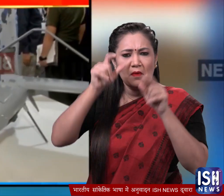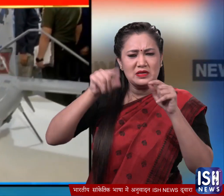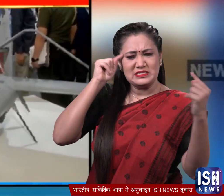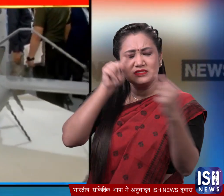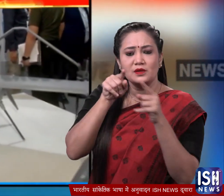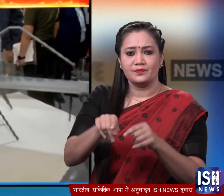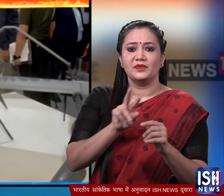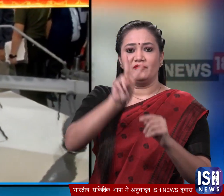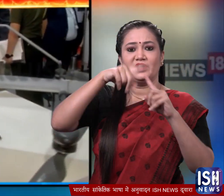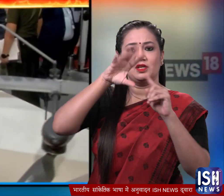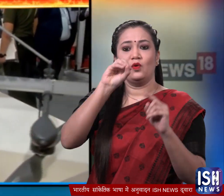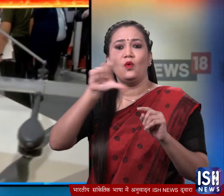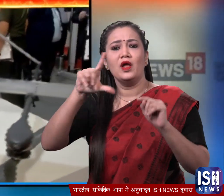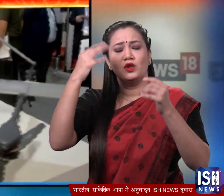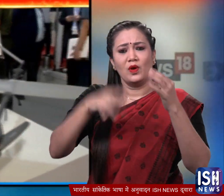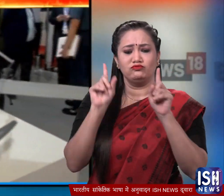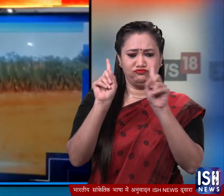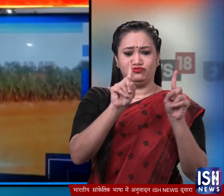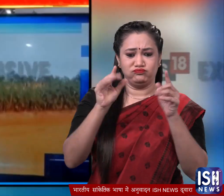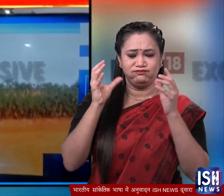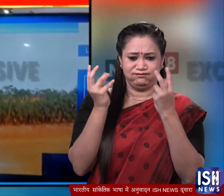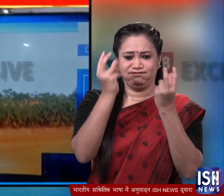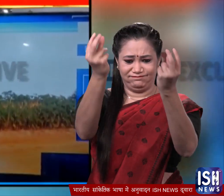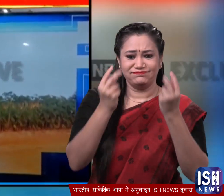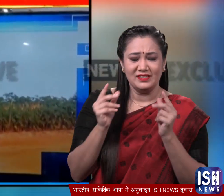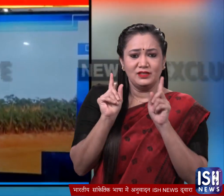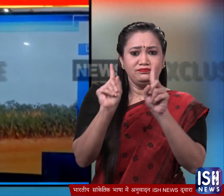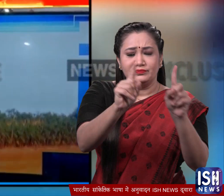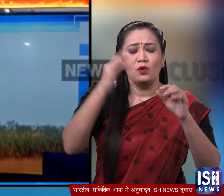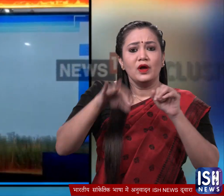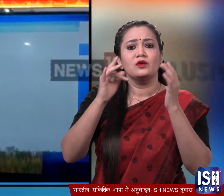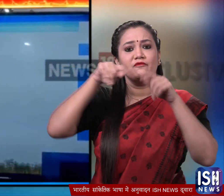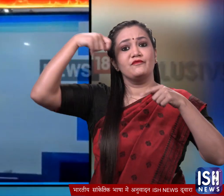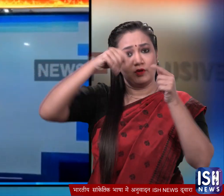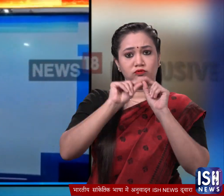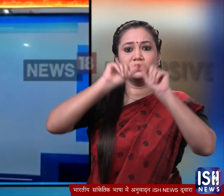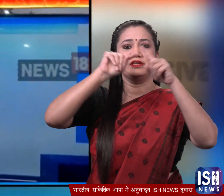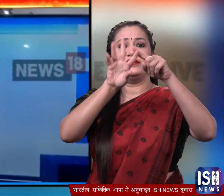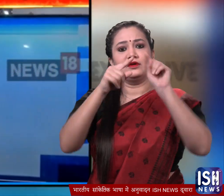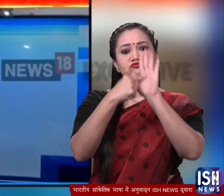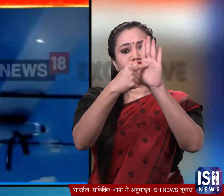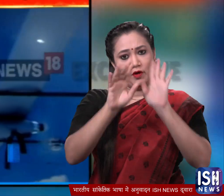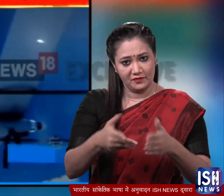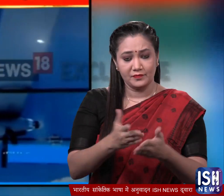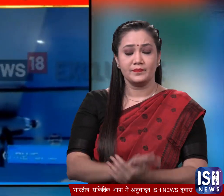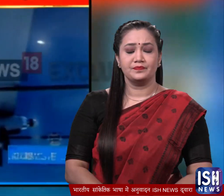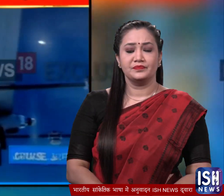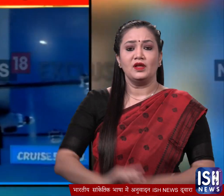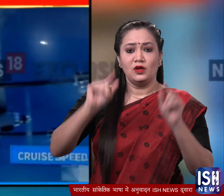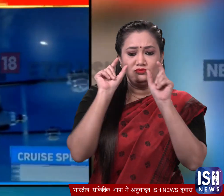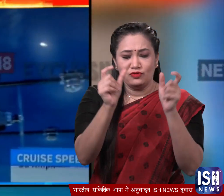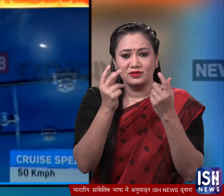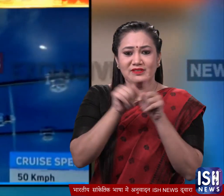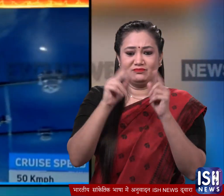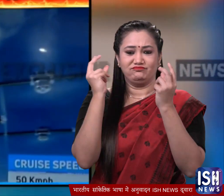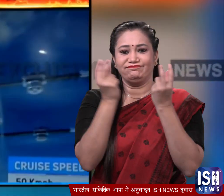में VTOL नाम के एक खास ड्रोन को पेश किया गया, जिसकी खूबियों को बताने वाला एक वीडियो भी वहां लगी टीवी स्क्रीन पर दिखाया गया, जिसमें यह ड्रोन